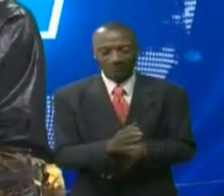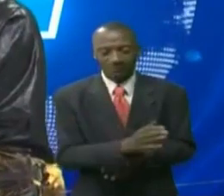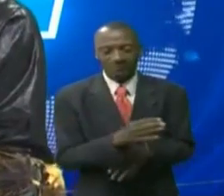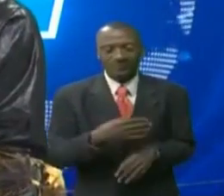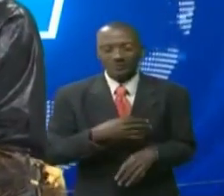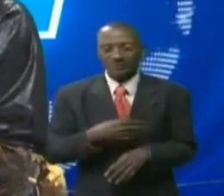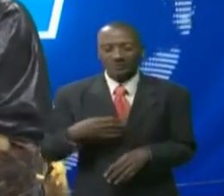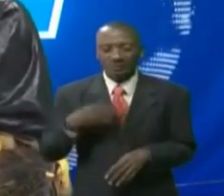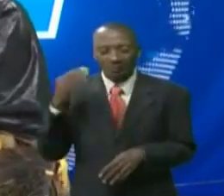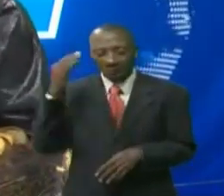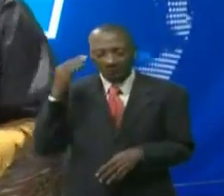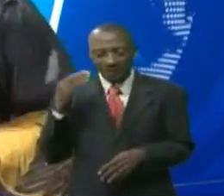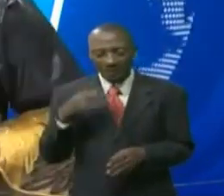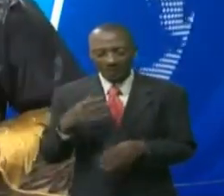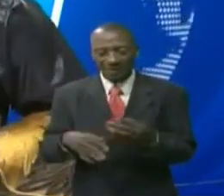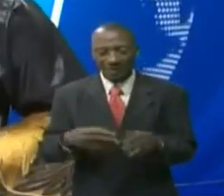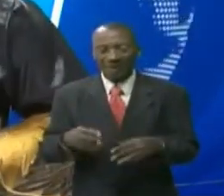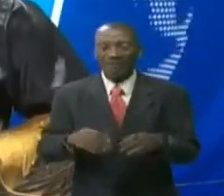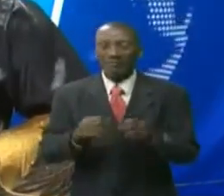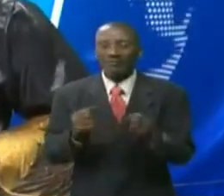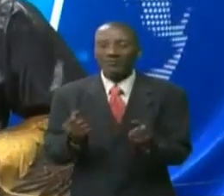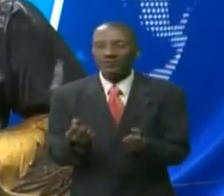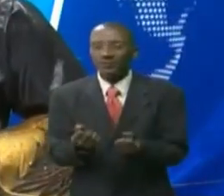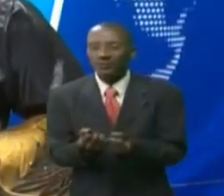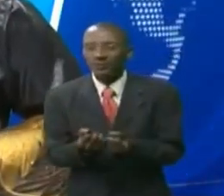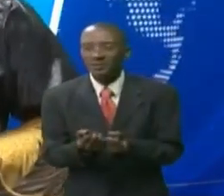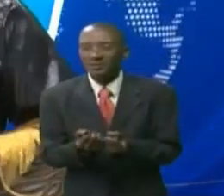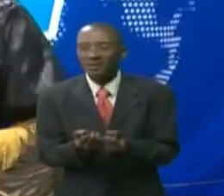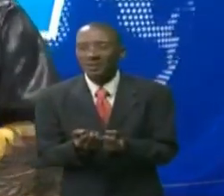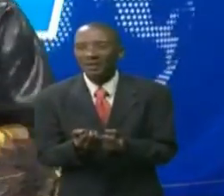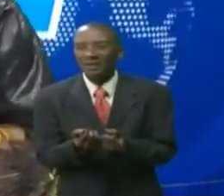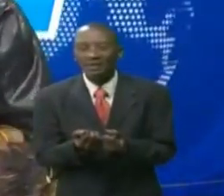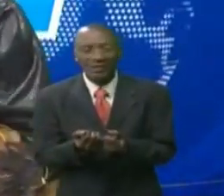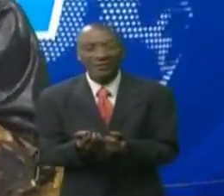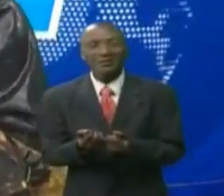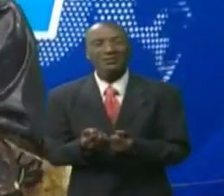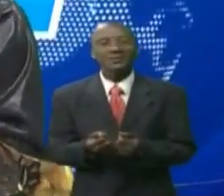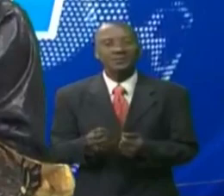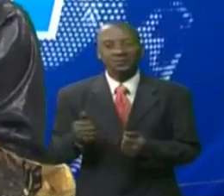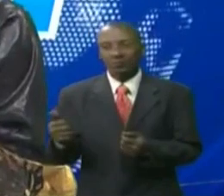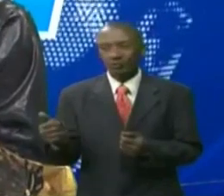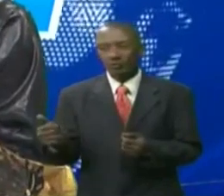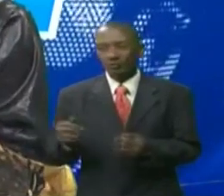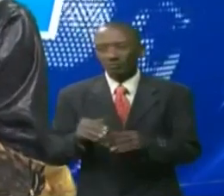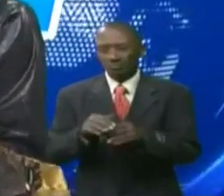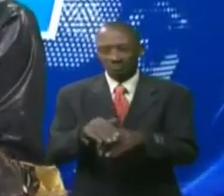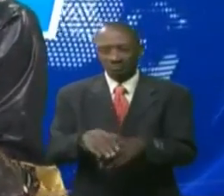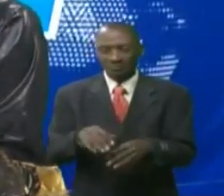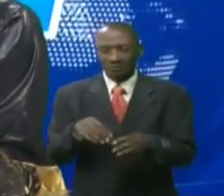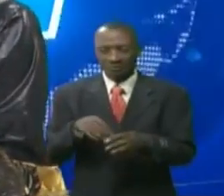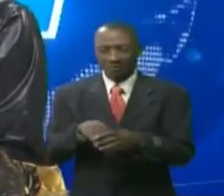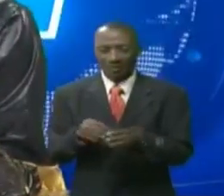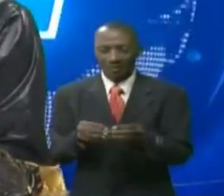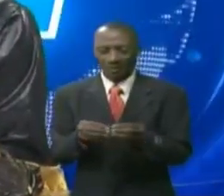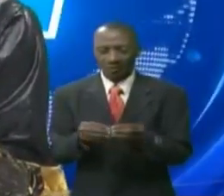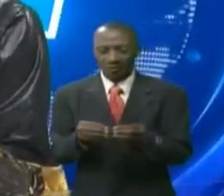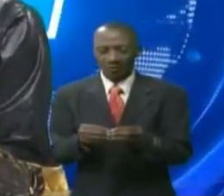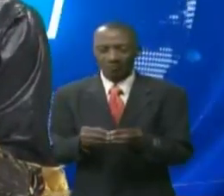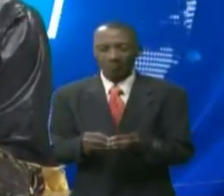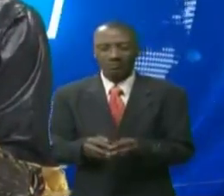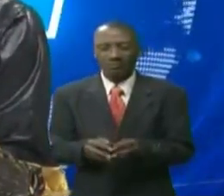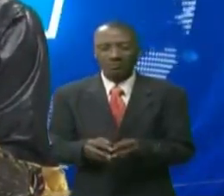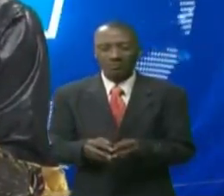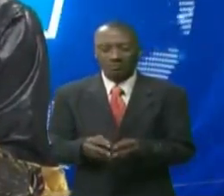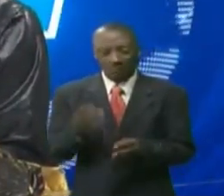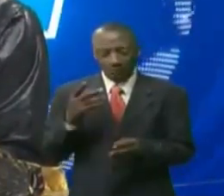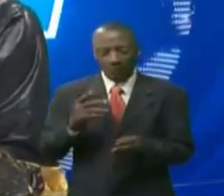remis de matériel orthopédique à la pédiatrie de calembelembé pour matérialiser le programme du chef de